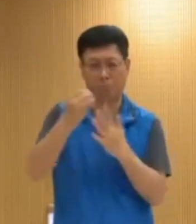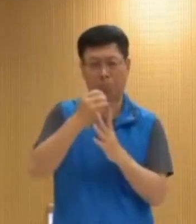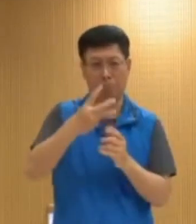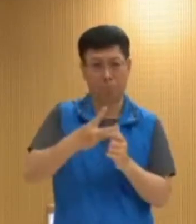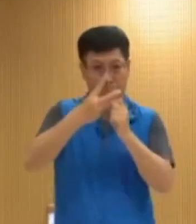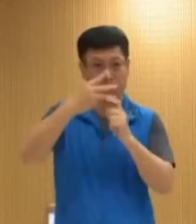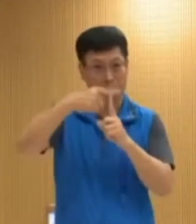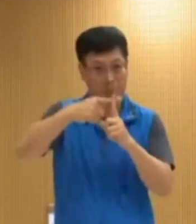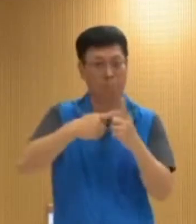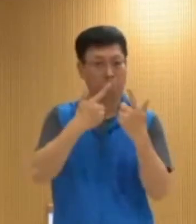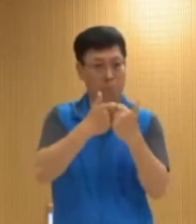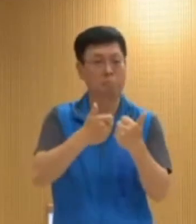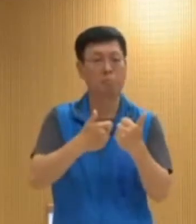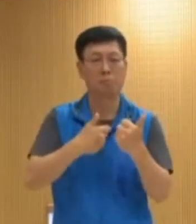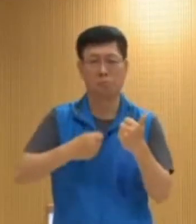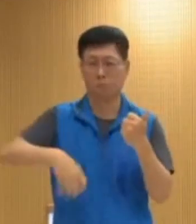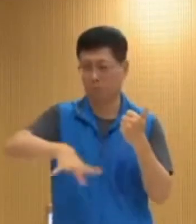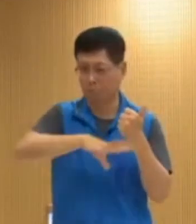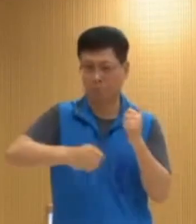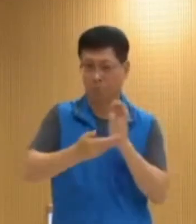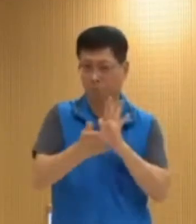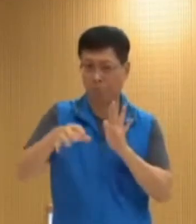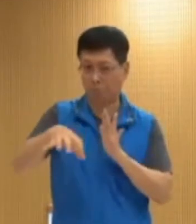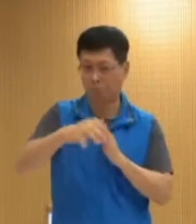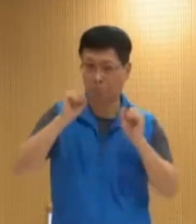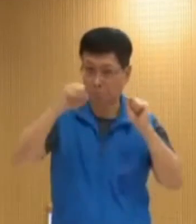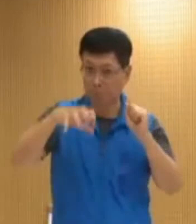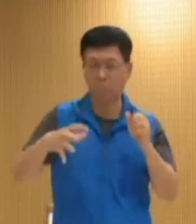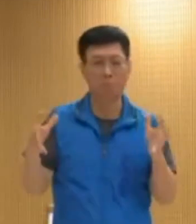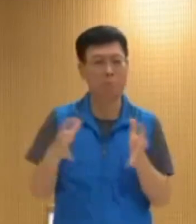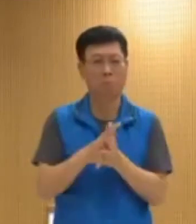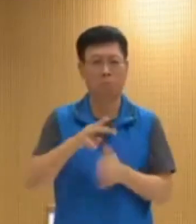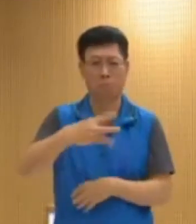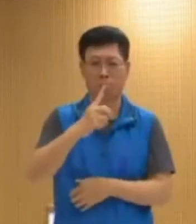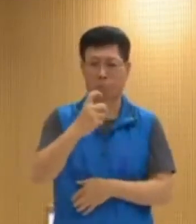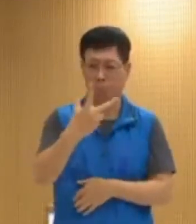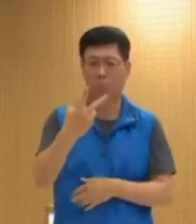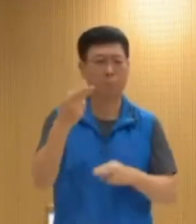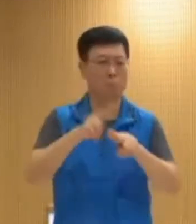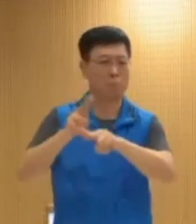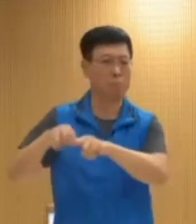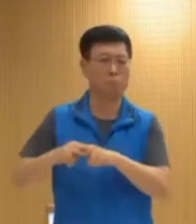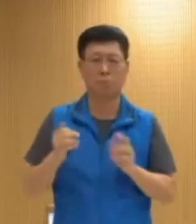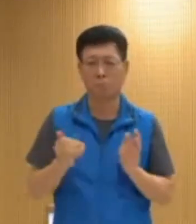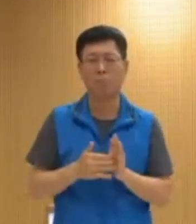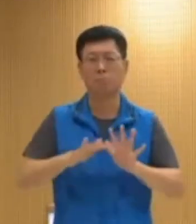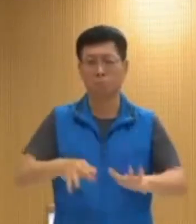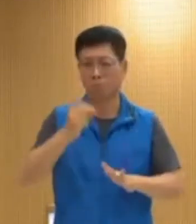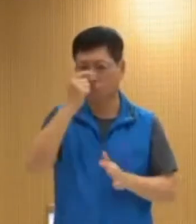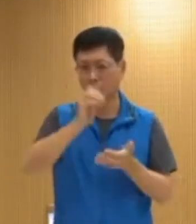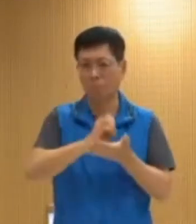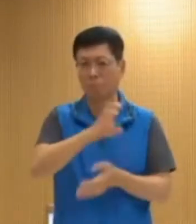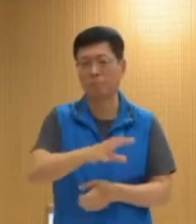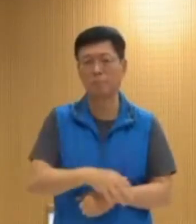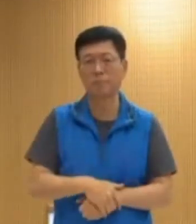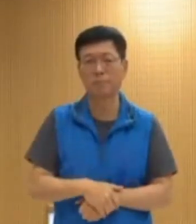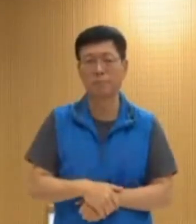戒，所有的场馆都关了317个地方，这里特别跟市民朋友来做一个